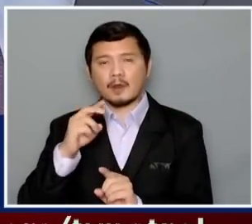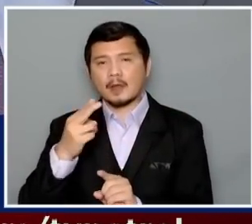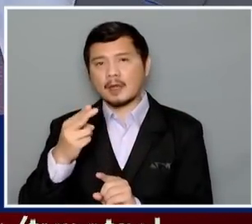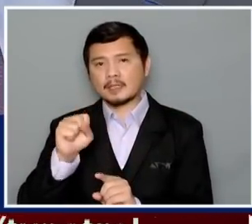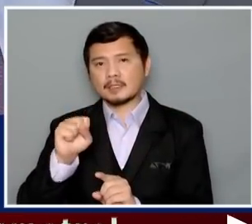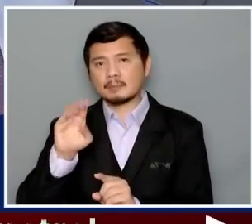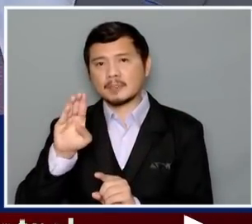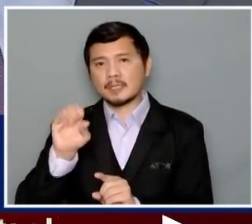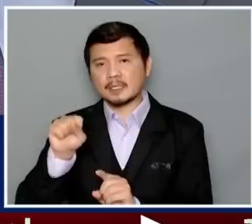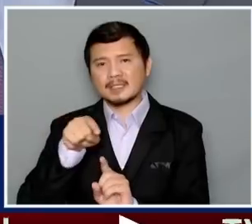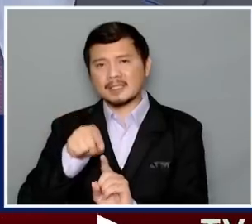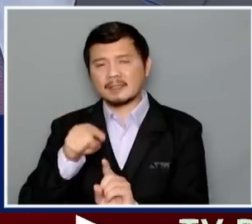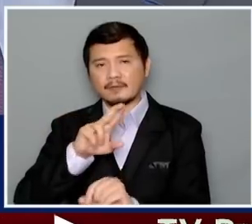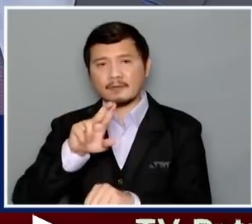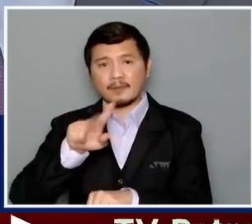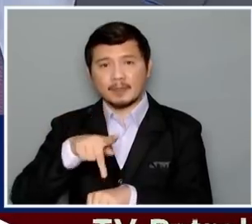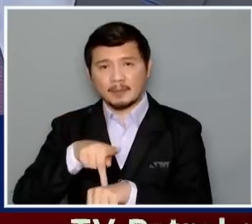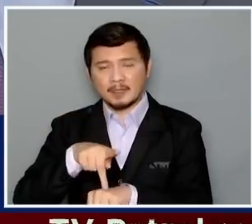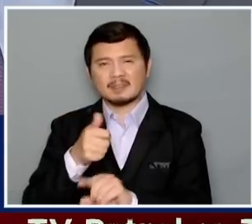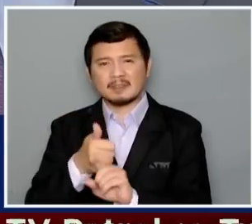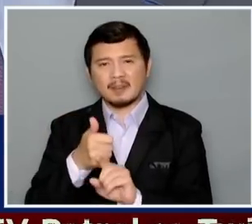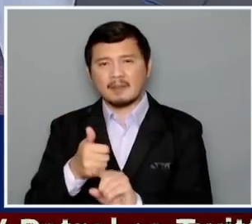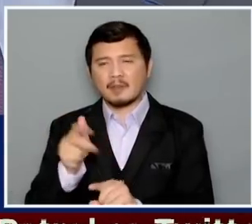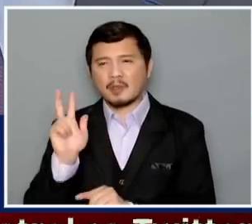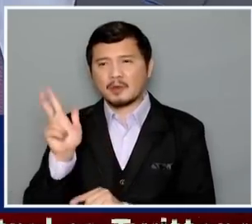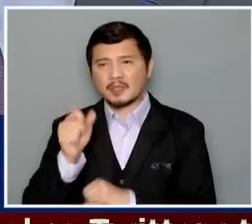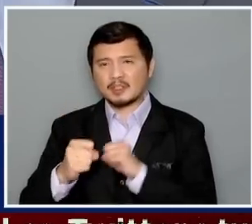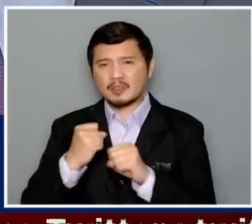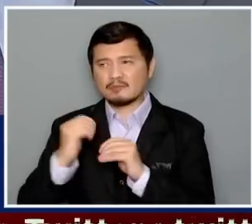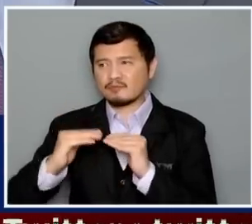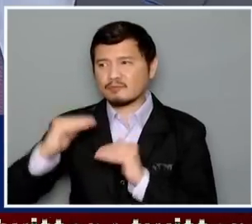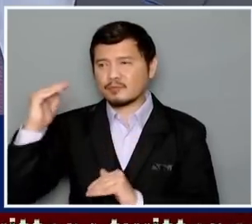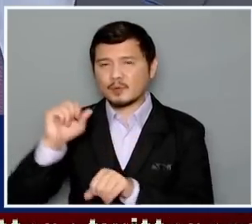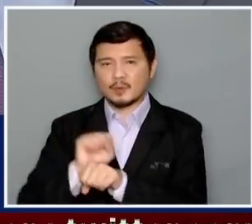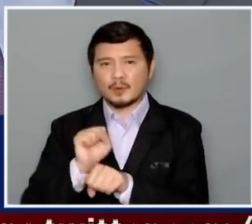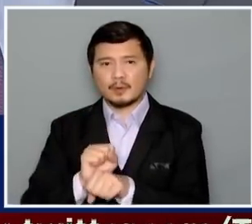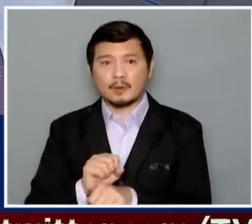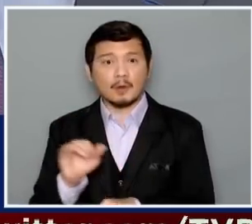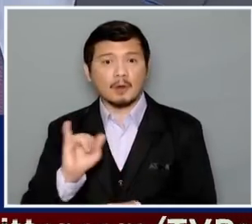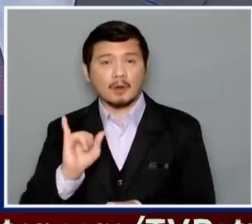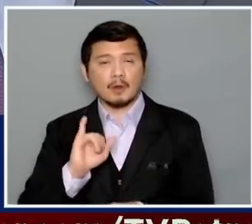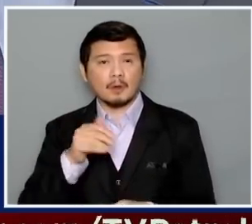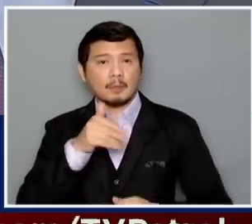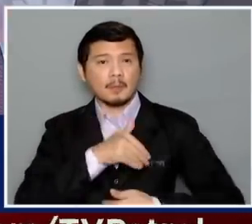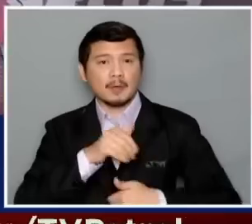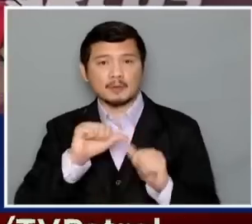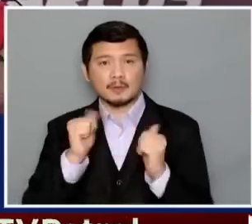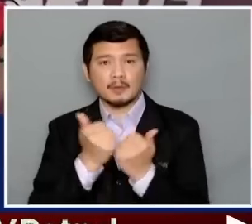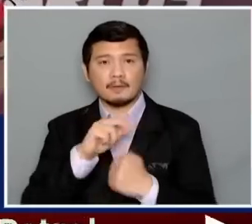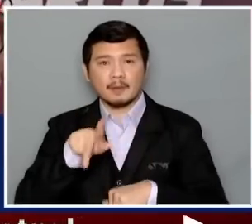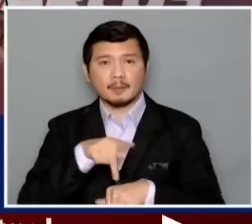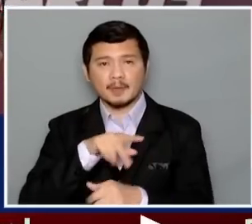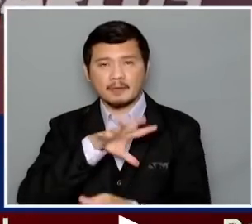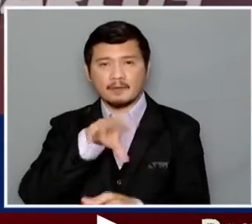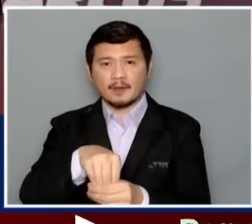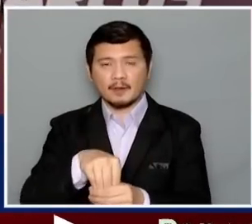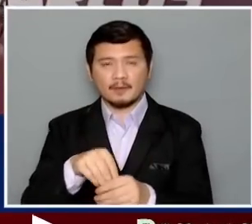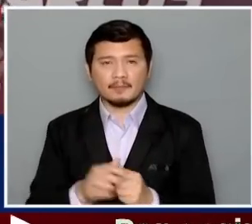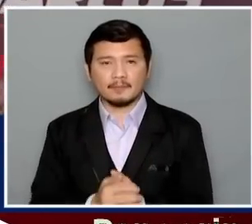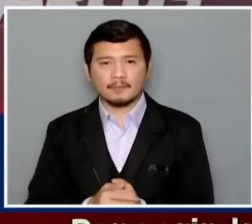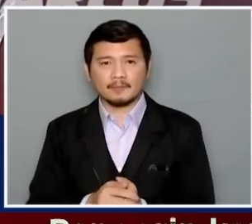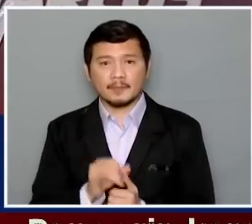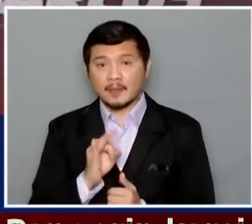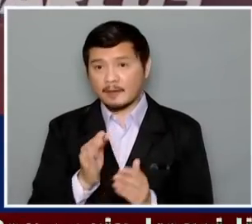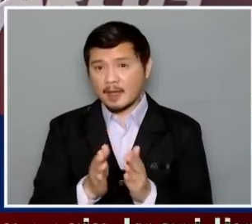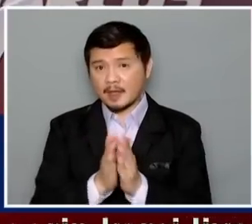ng 23 taon. Nagsilbi rin siya bilang presidente ng Bankers Association of the Philippines. Nang tanungin kung